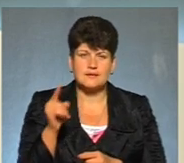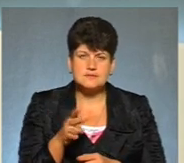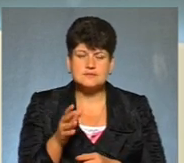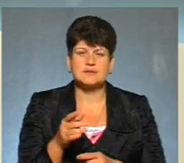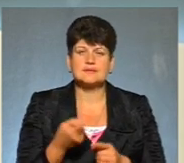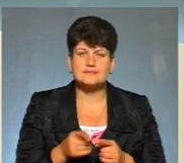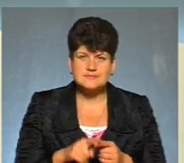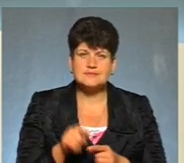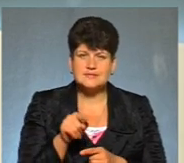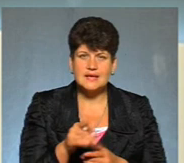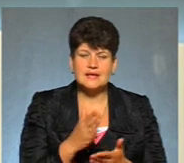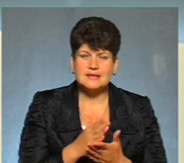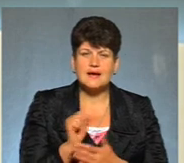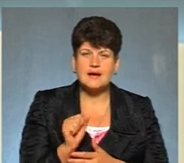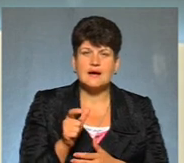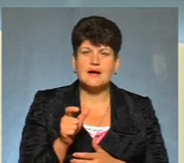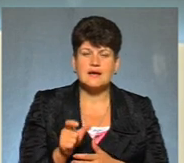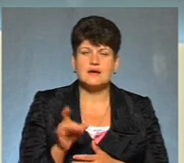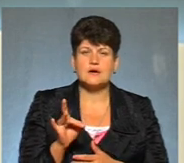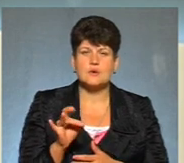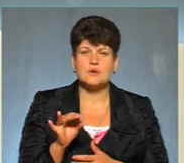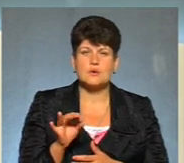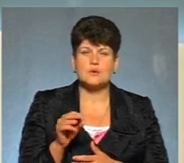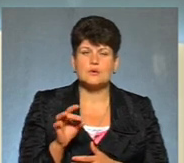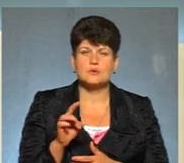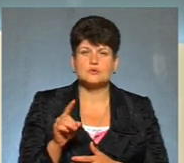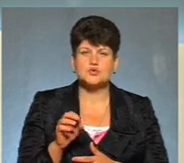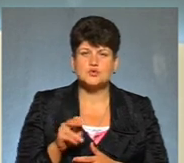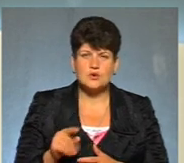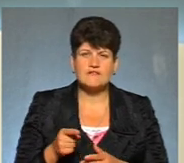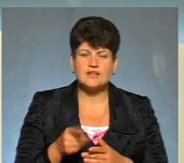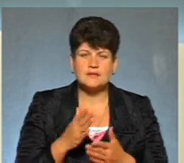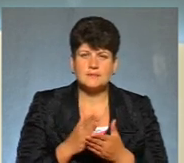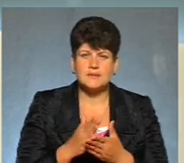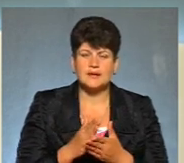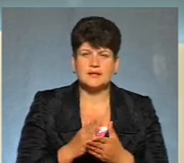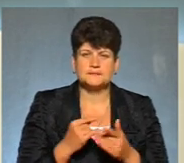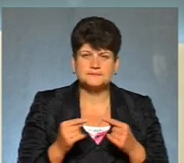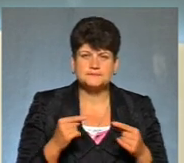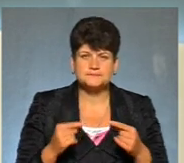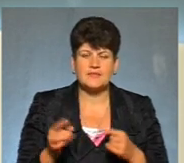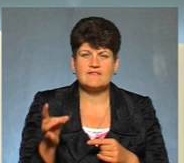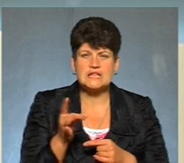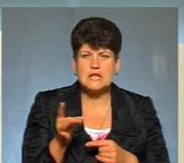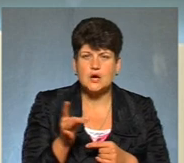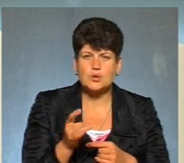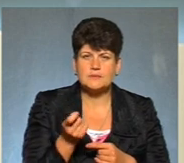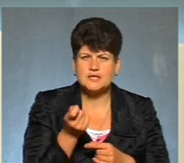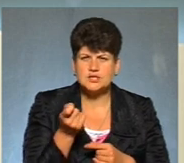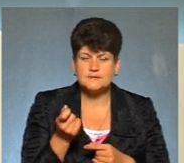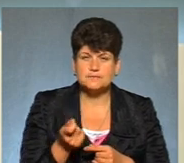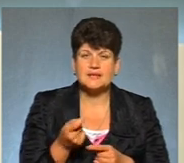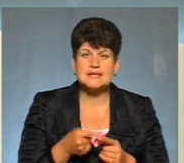Це і є аерозоль. Просто він має градації в залежності від розмірів частинок.